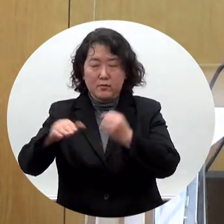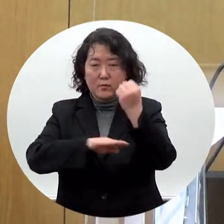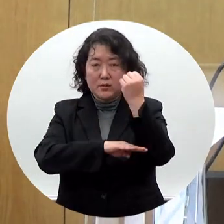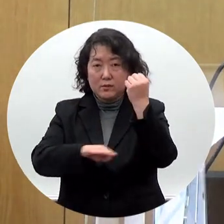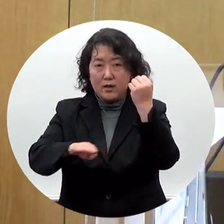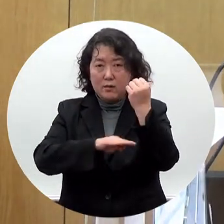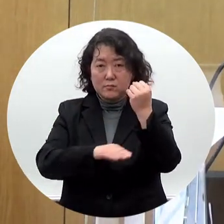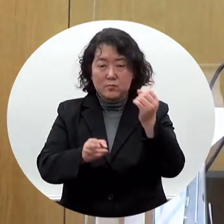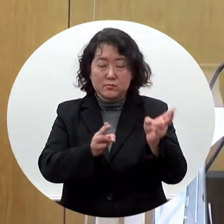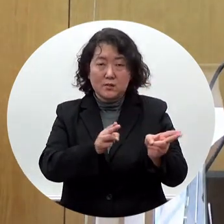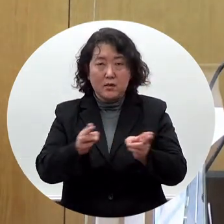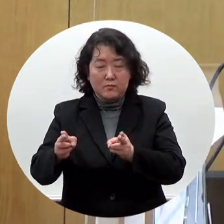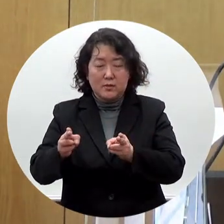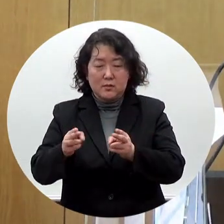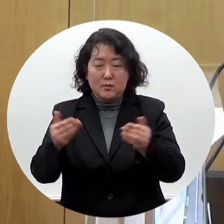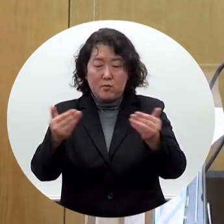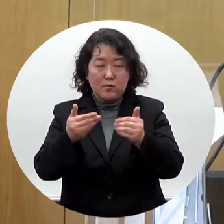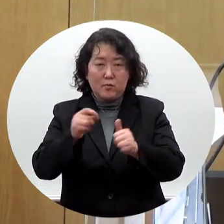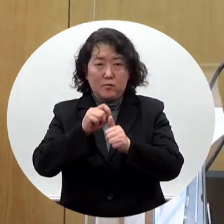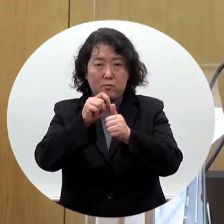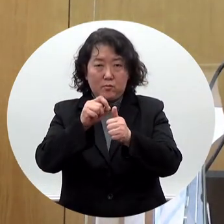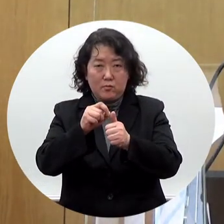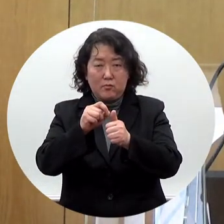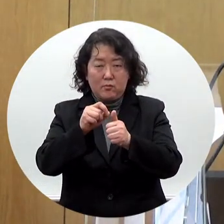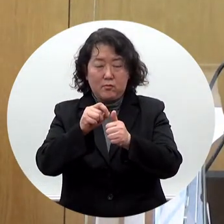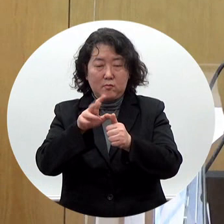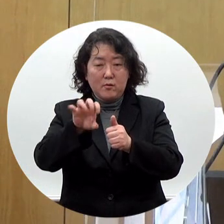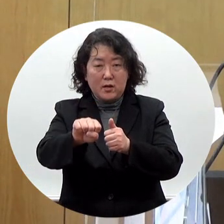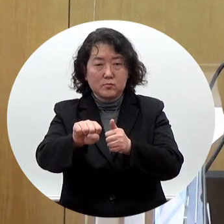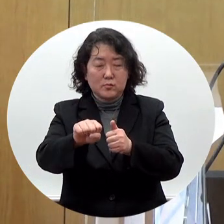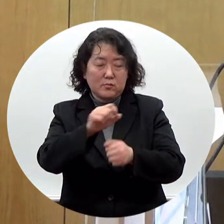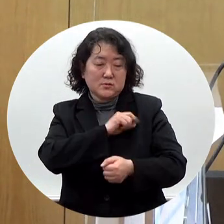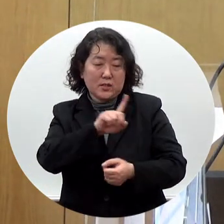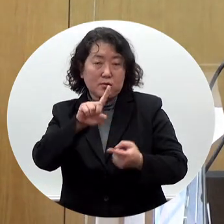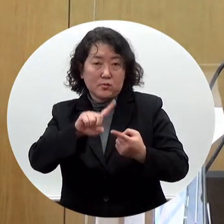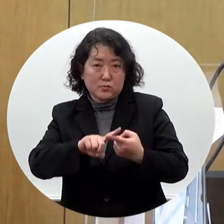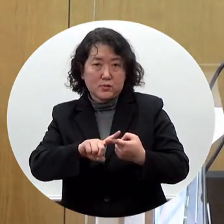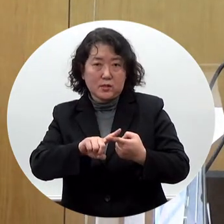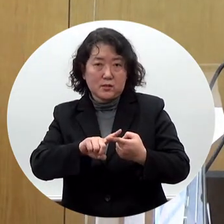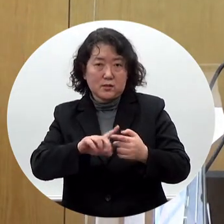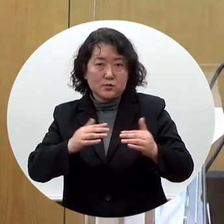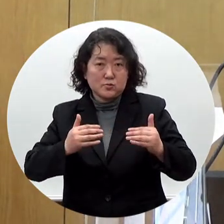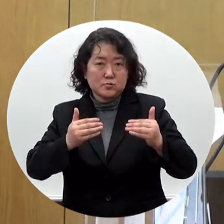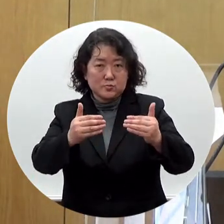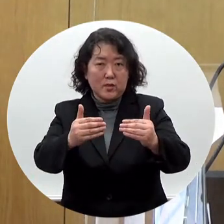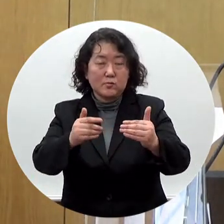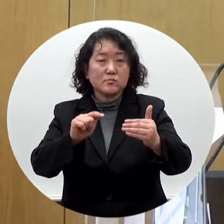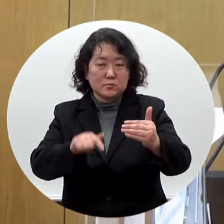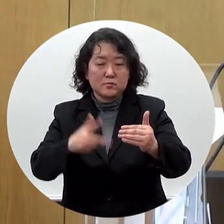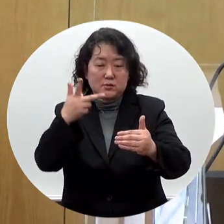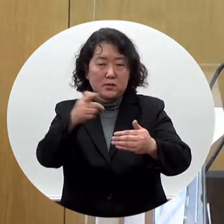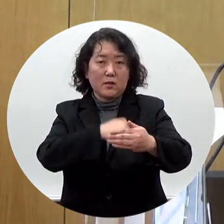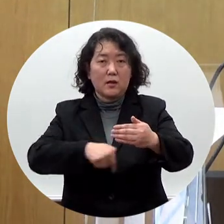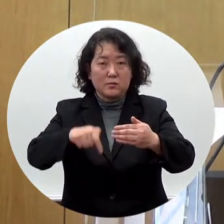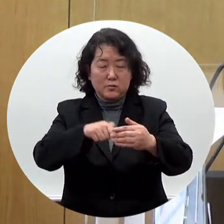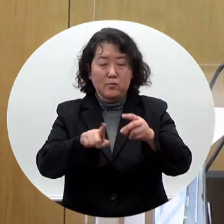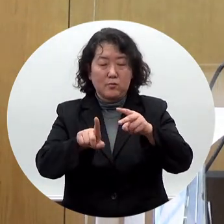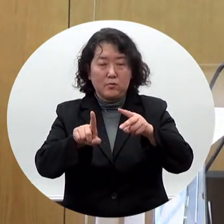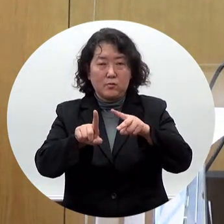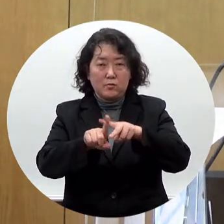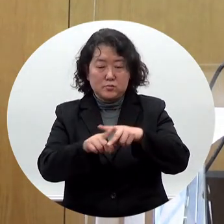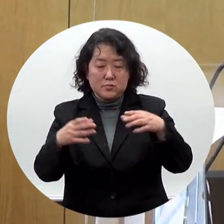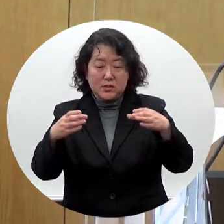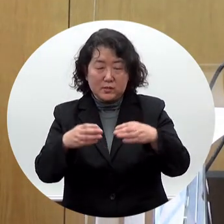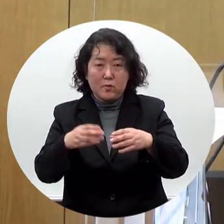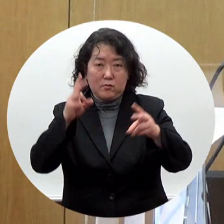強化や雇用の確保 等に意欲的に取り組む、とりわけ市内の小規模事